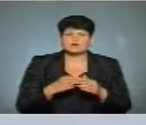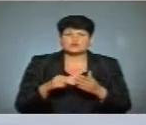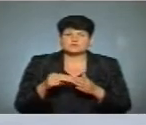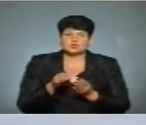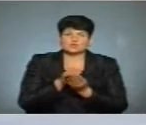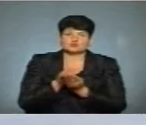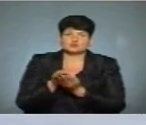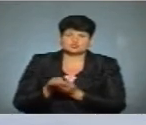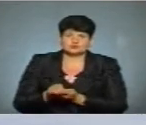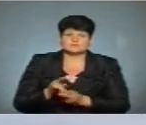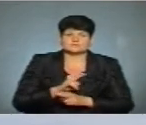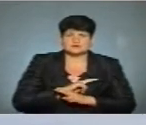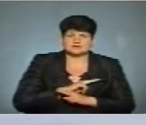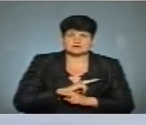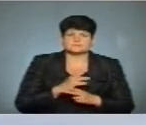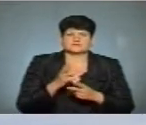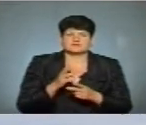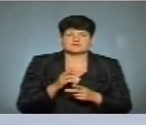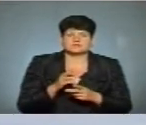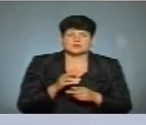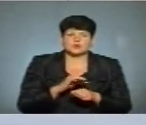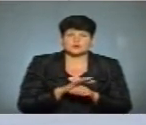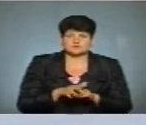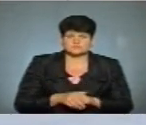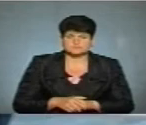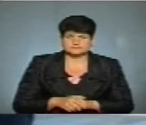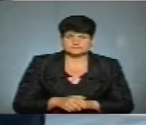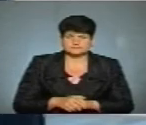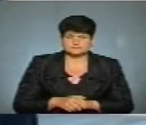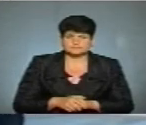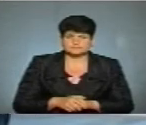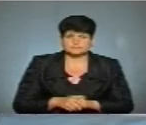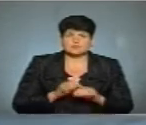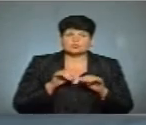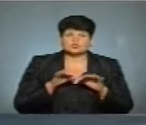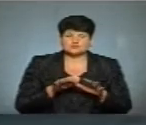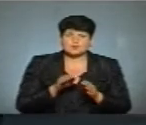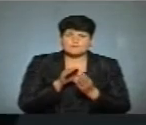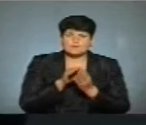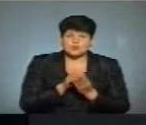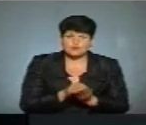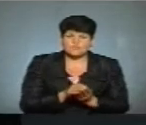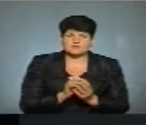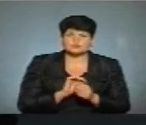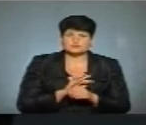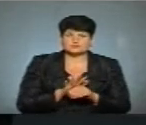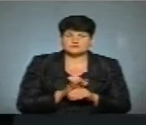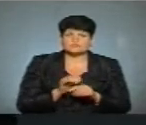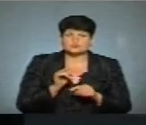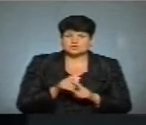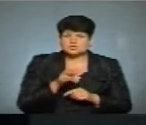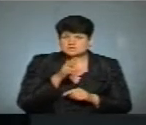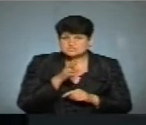для загиблих від коронавірусу. Це рішення він прокоментував так. Процедура поховання COVID-19 людей в той час